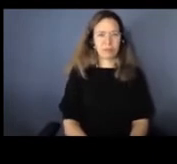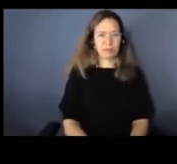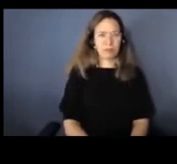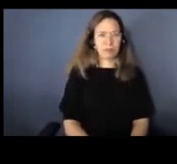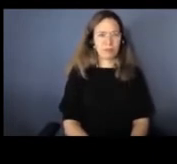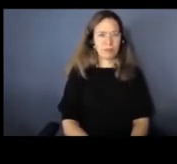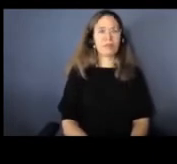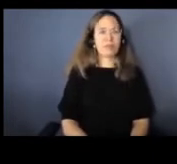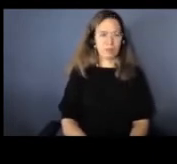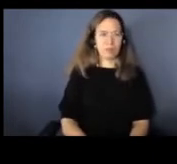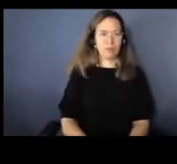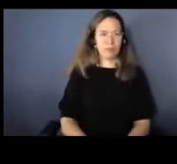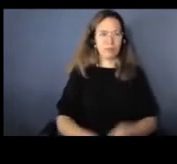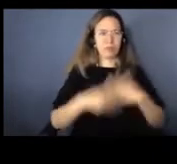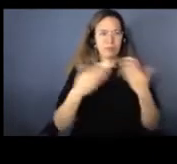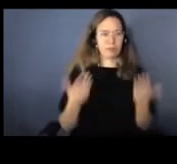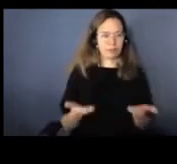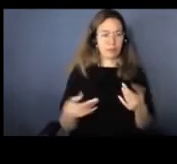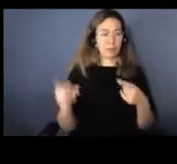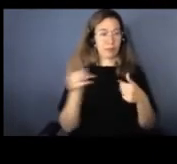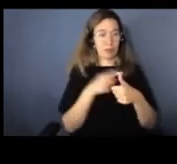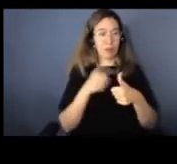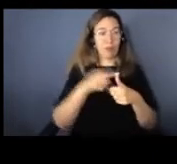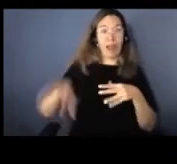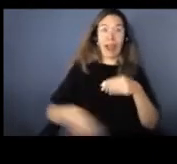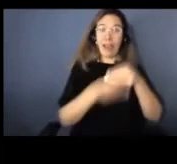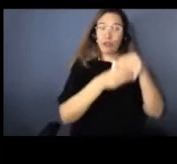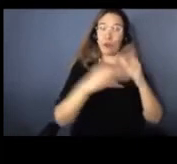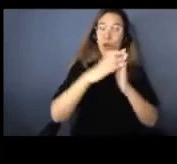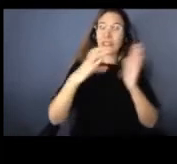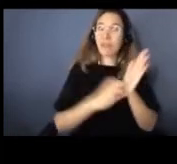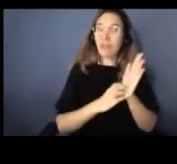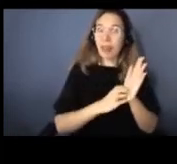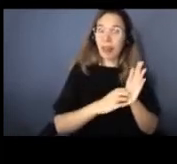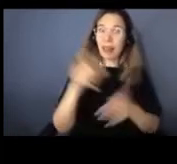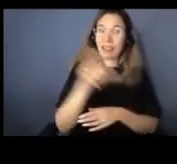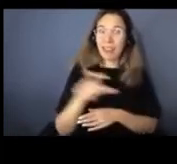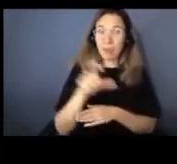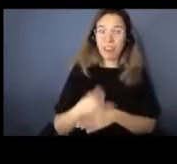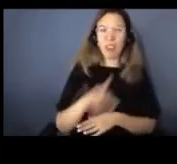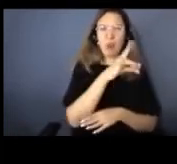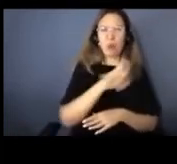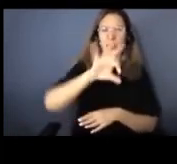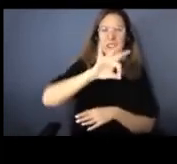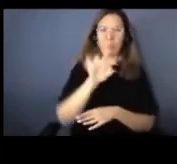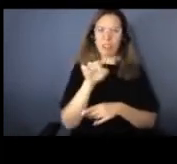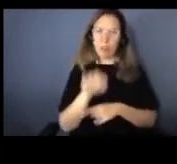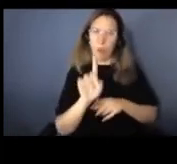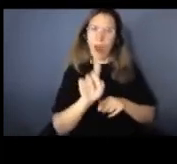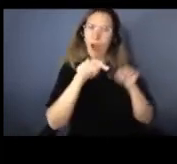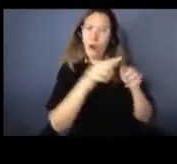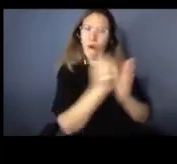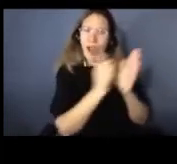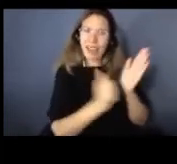Donc, premier point, l'ajout au Code civil du Québec. Donc, 898.1,